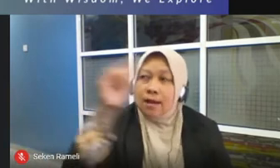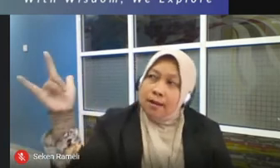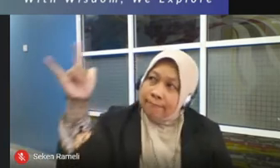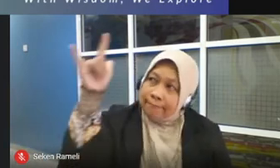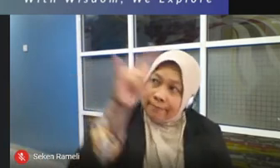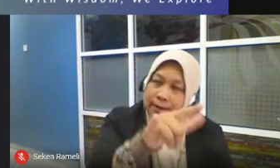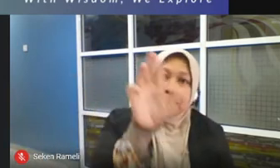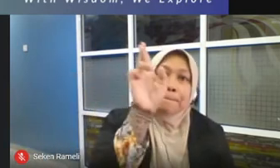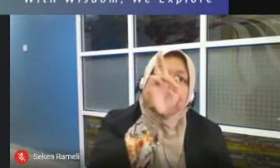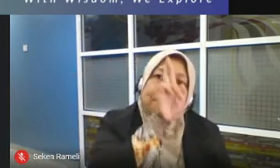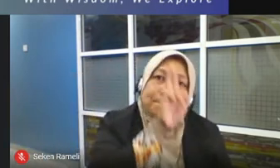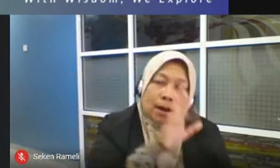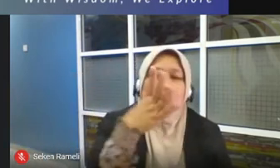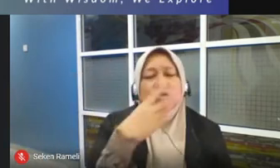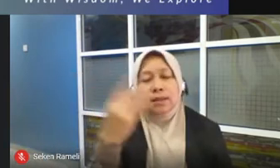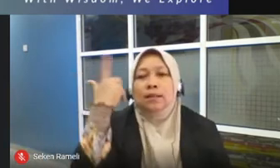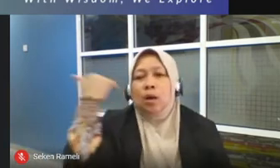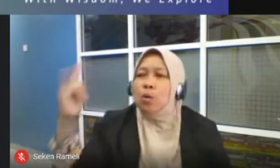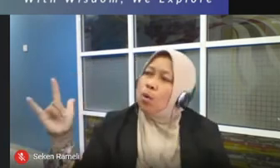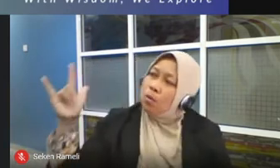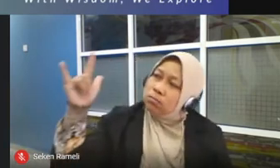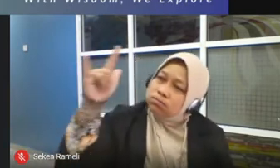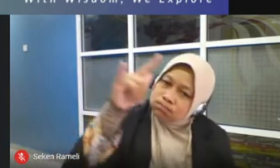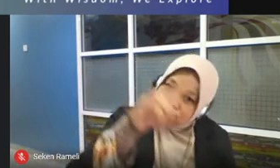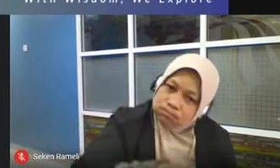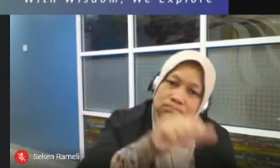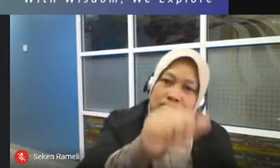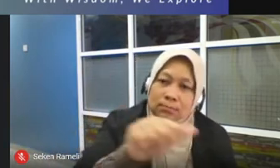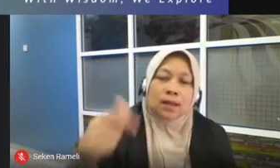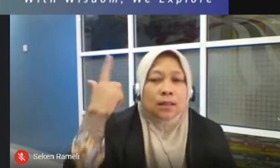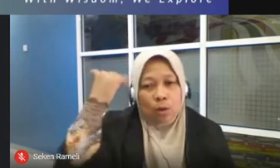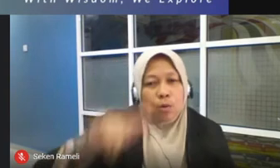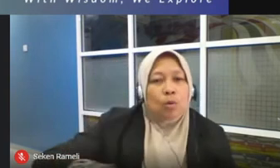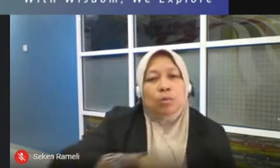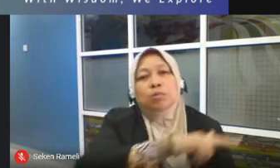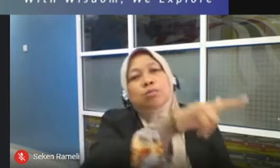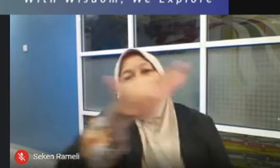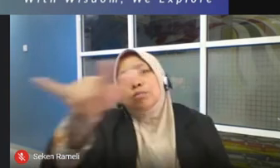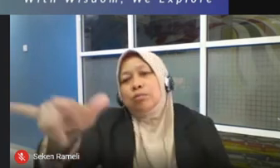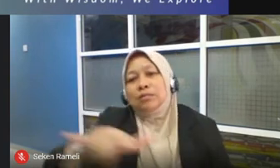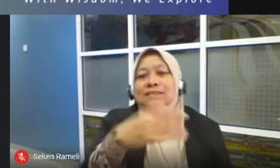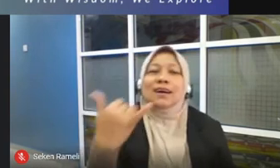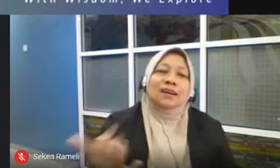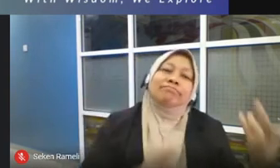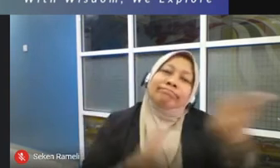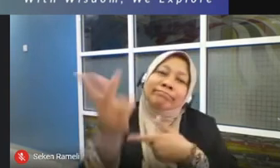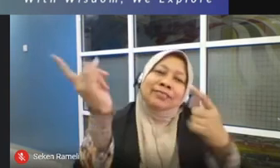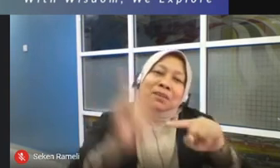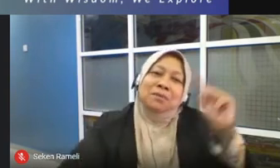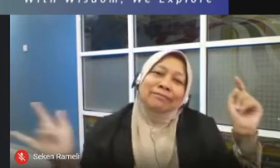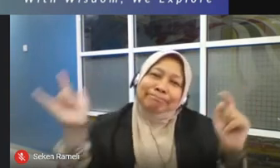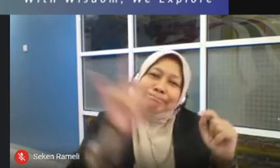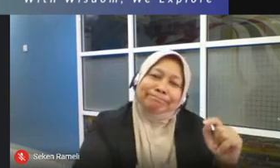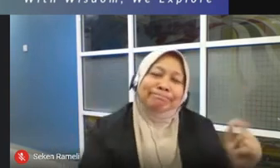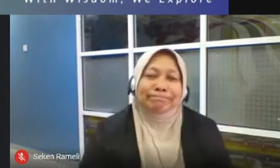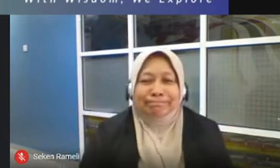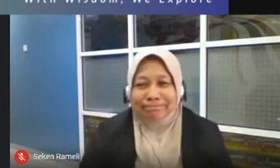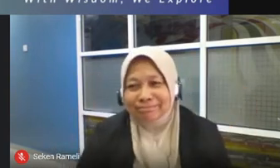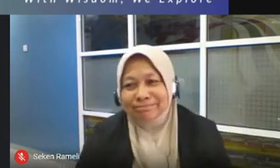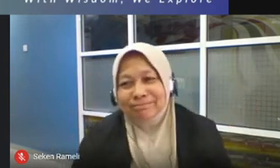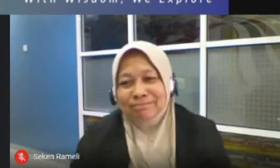ada merah, ada putih, dah tahu dah AirAsia, everybody can fly, but now everybody can't fly, semua tak boleh fly,